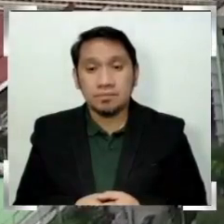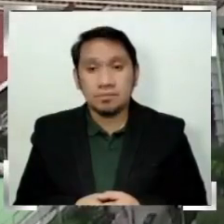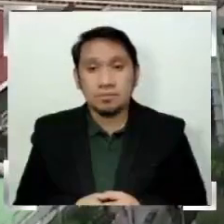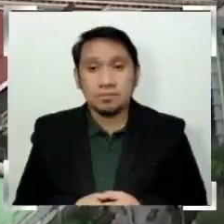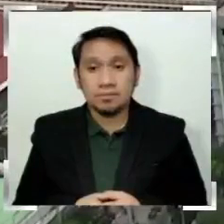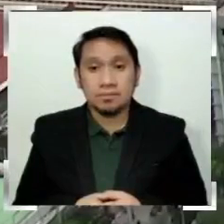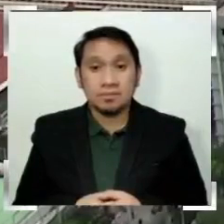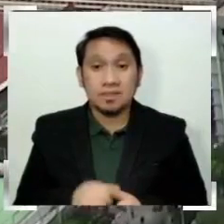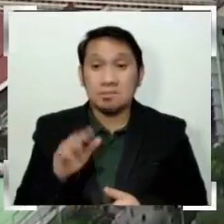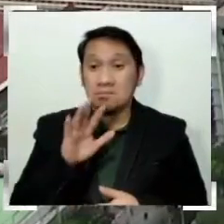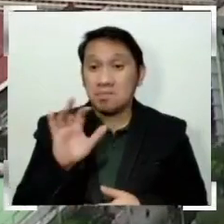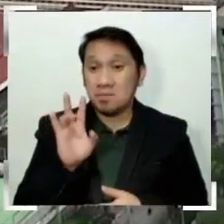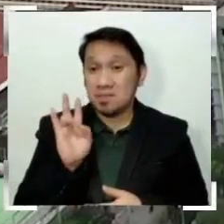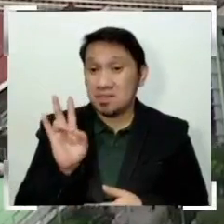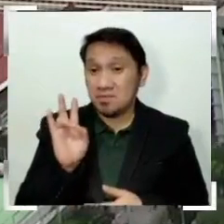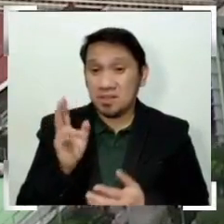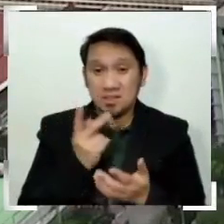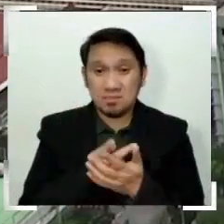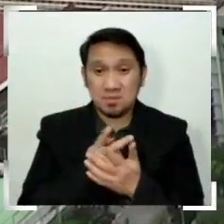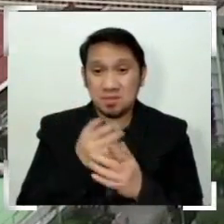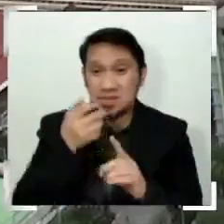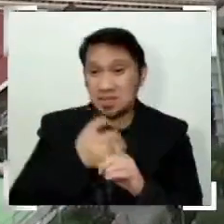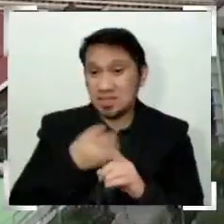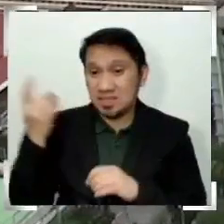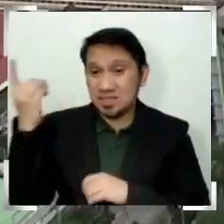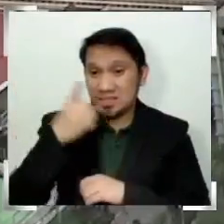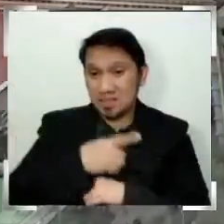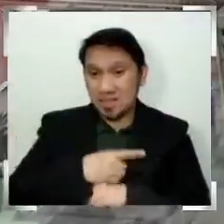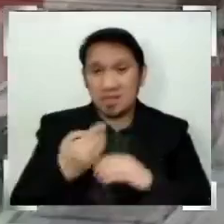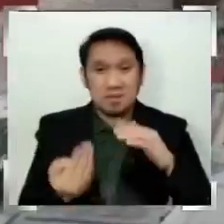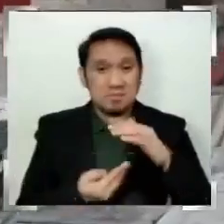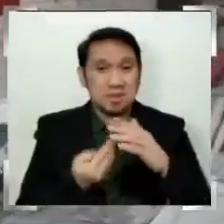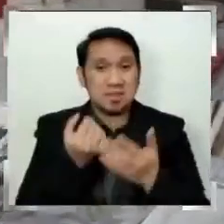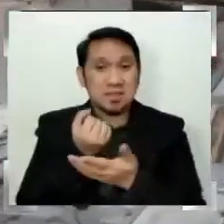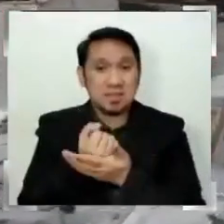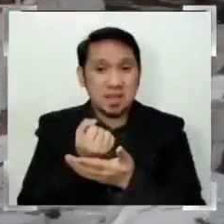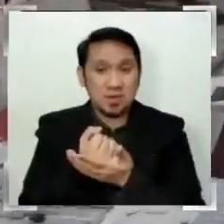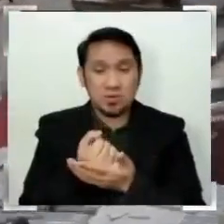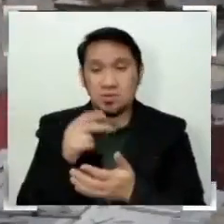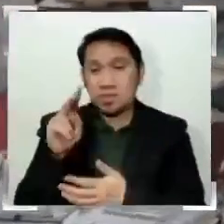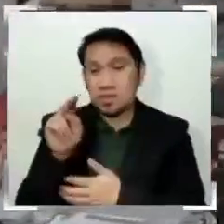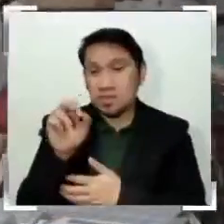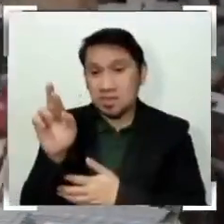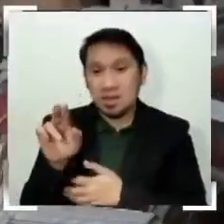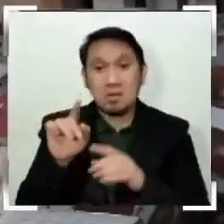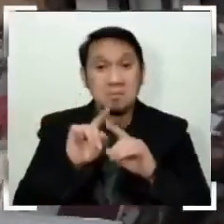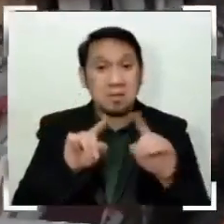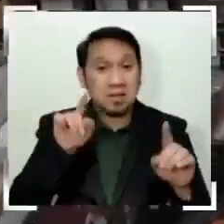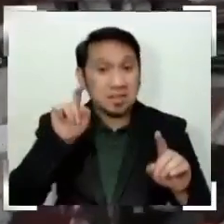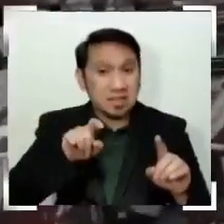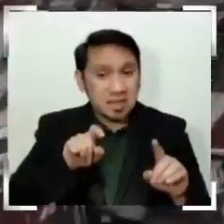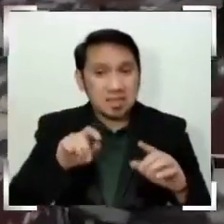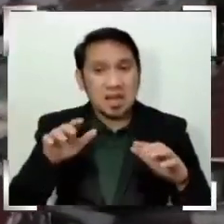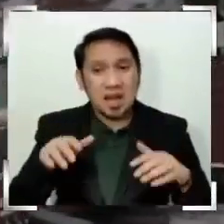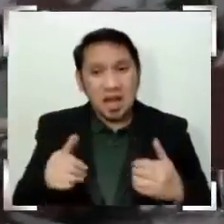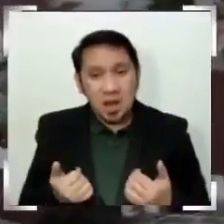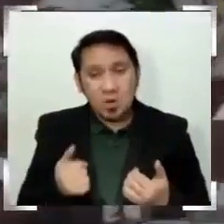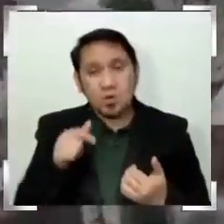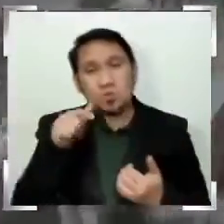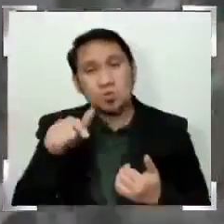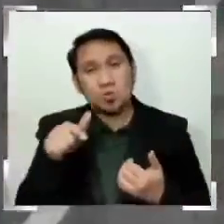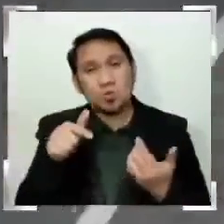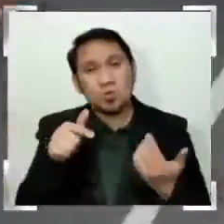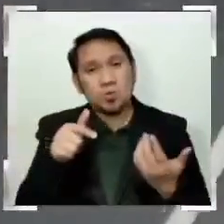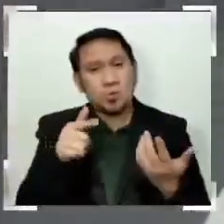570 pesos kada araw ang minimum wage sa Metro Manila. Pero ang kailangan daw para tugunan ang pangangailangan ng isang